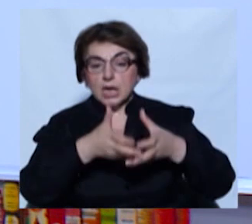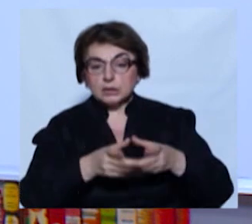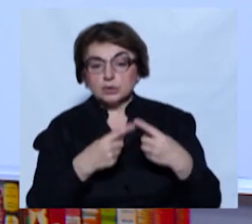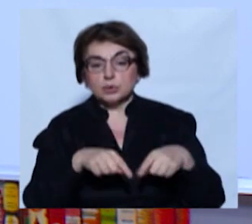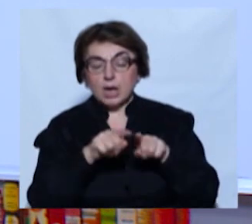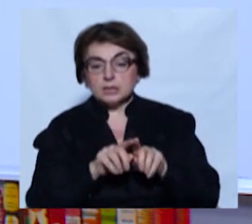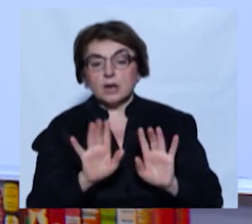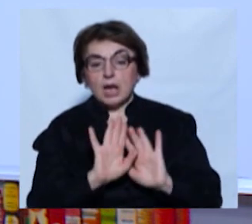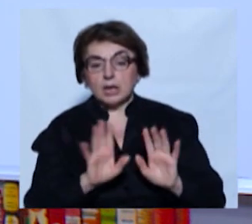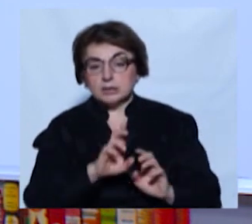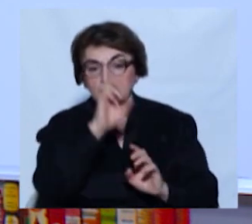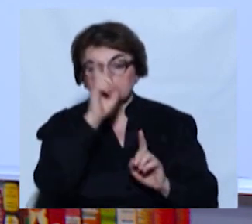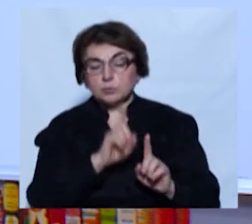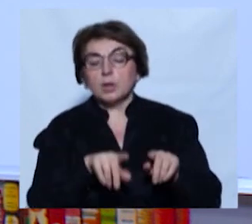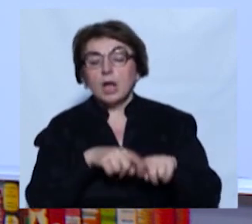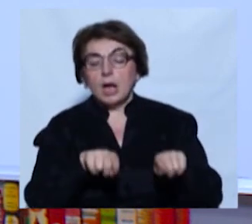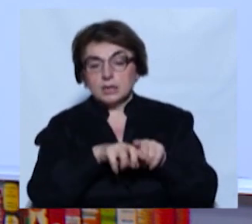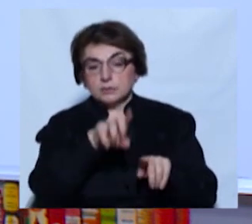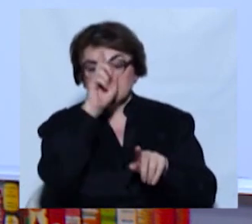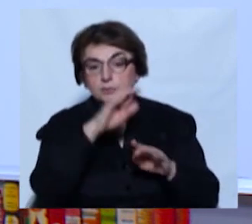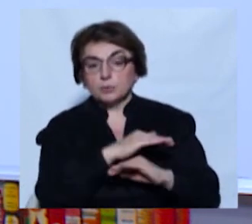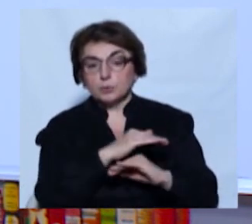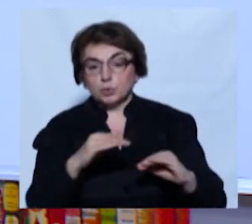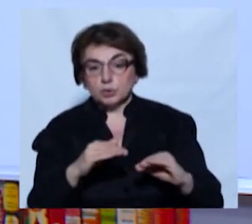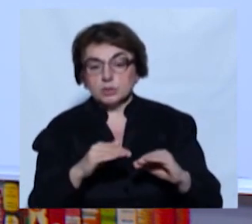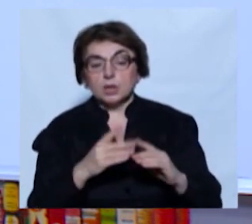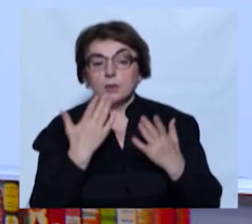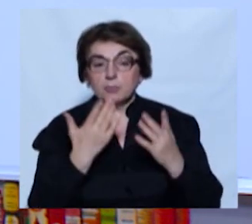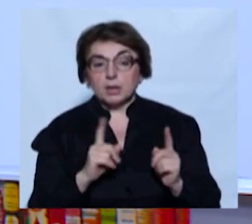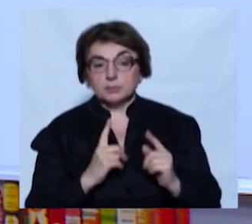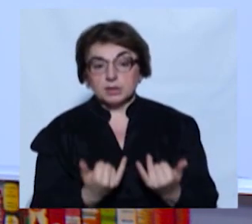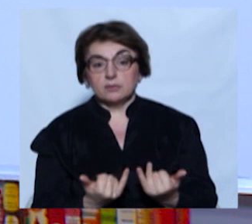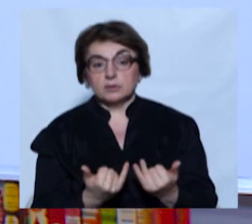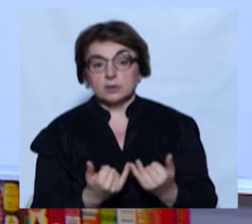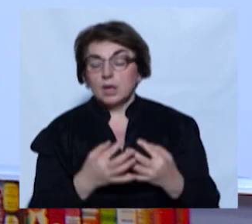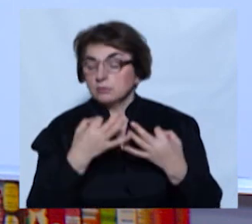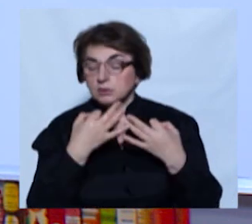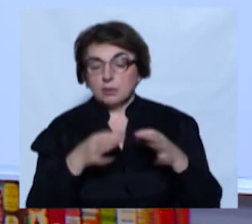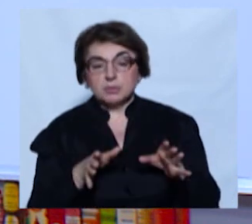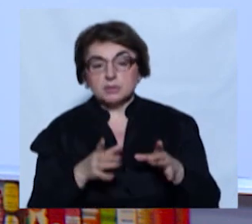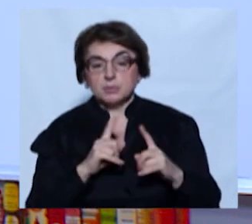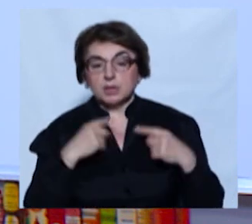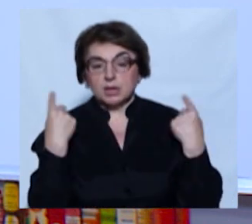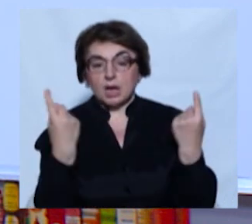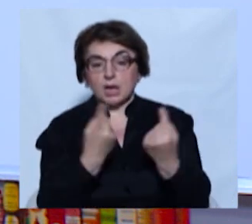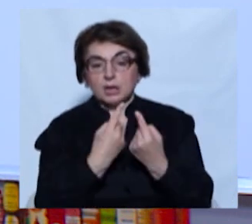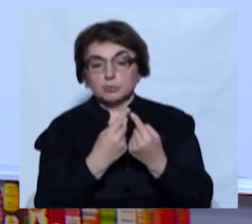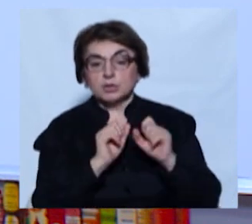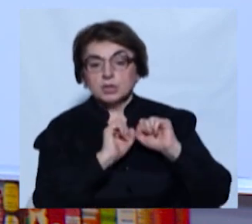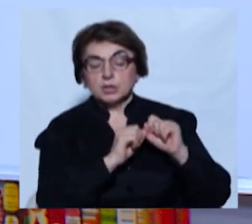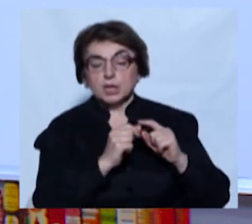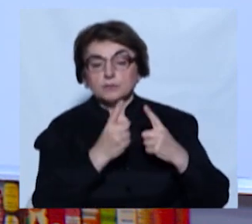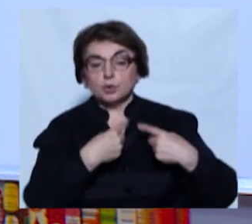დონეზე, არასამთავრობო და სამთავრობო დონეზე. მაგრამ დღევანდელი აბსოლუტურად ყველა გარემოს დაცვითი ორგანიზაცია,